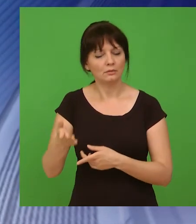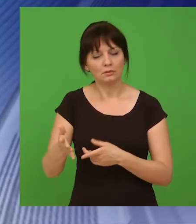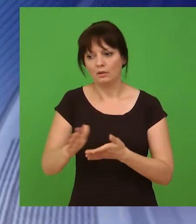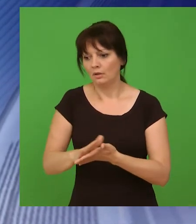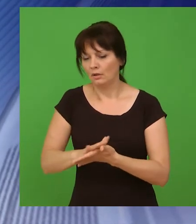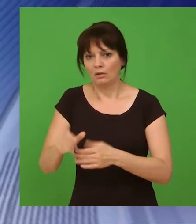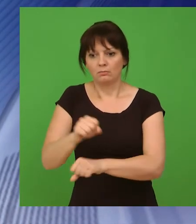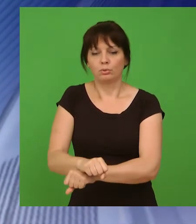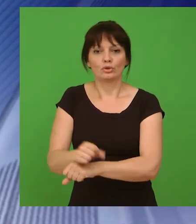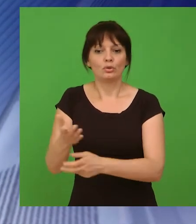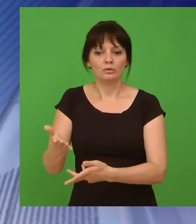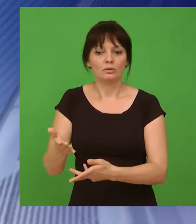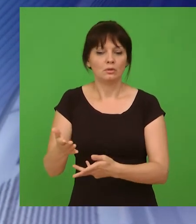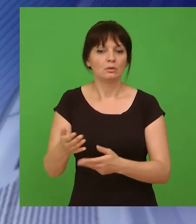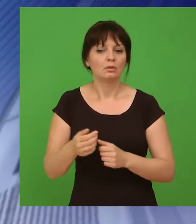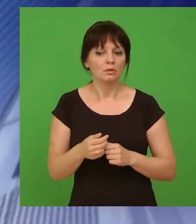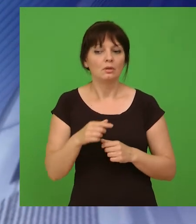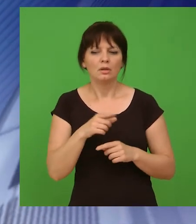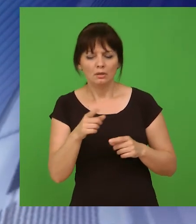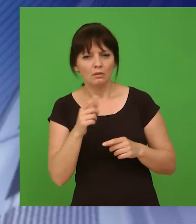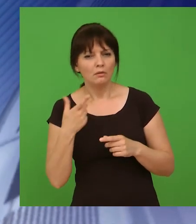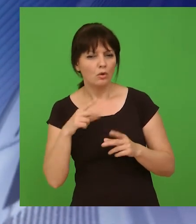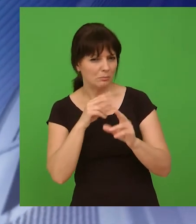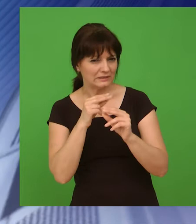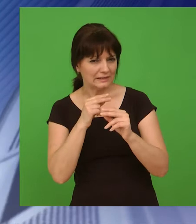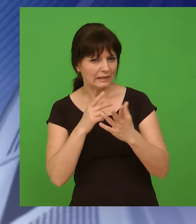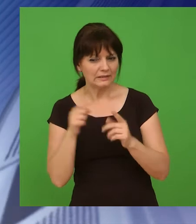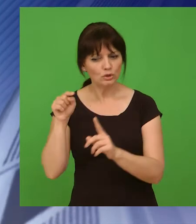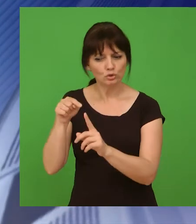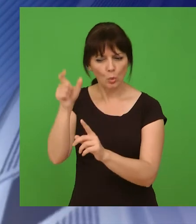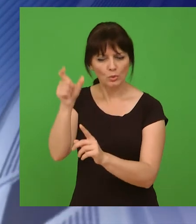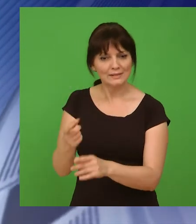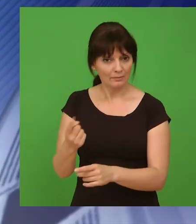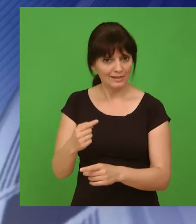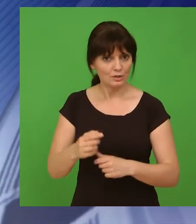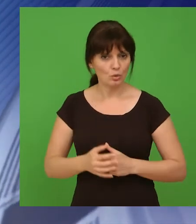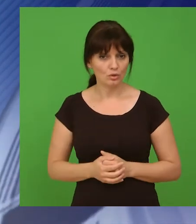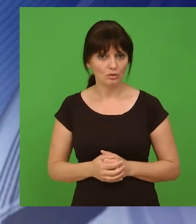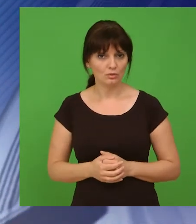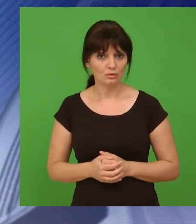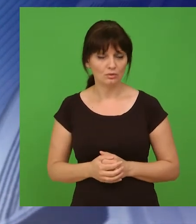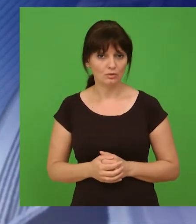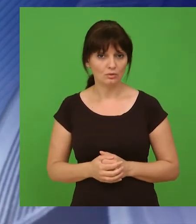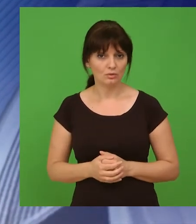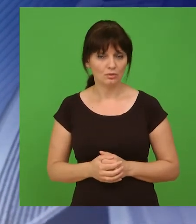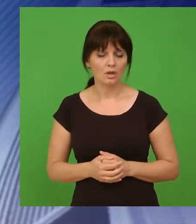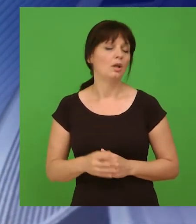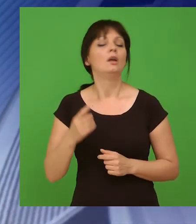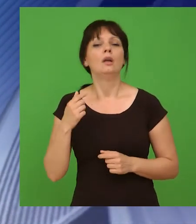Önök megemlítették-e, vagy ők maguk szóba hozták-e esetleg Andrew Bransonnak a sorsát?